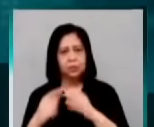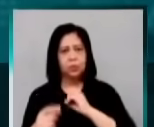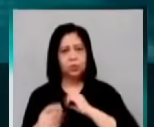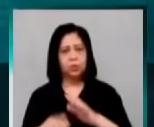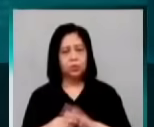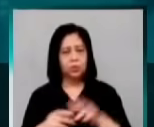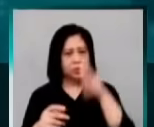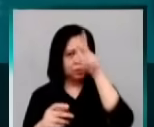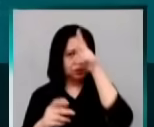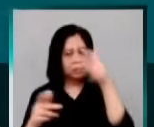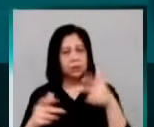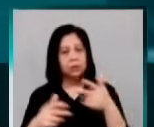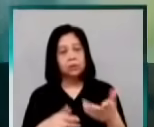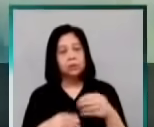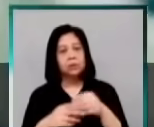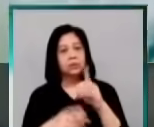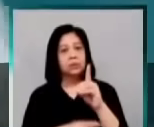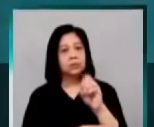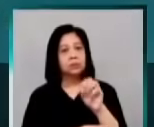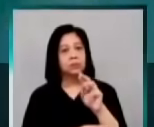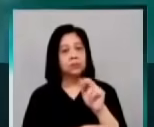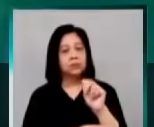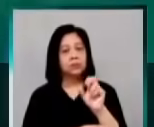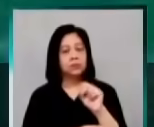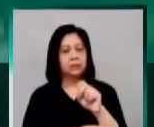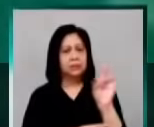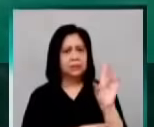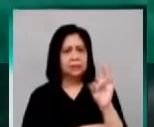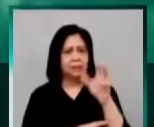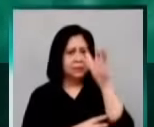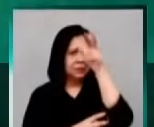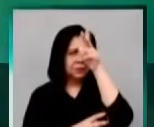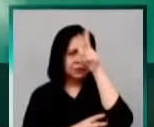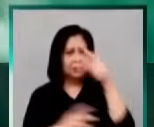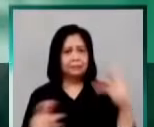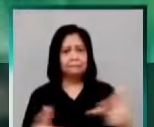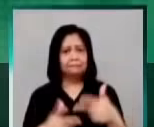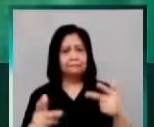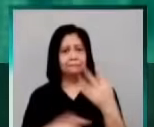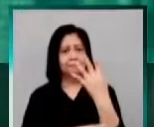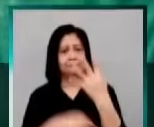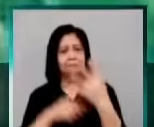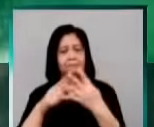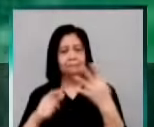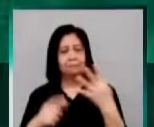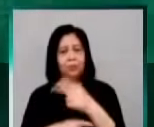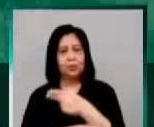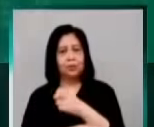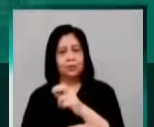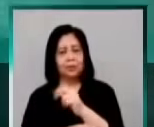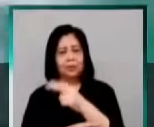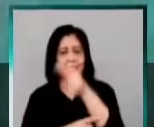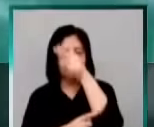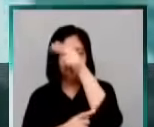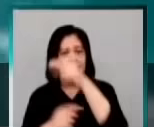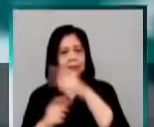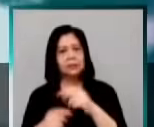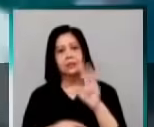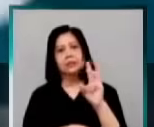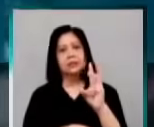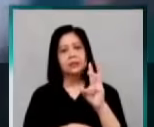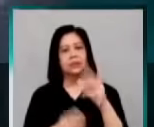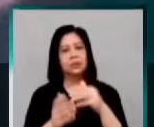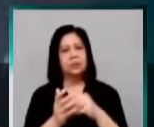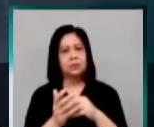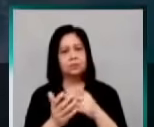sa Dasmariñas, Cavite, ang 17 manok na panabong at 4 na inahin. Aabot daw sa 60,000 piso ang